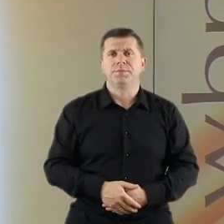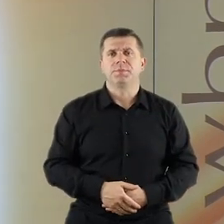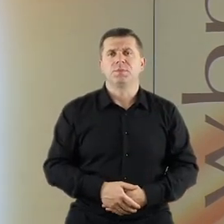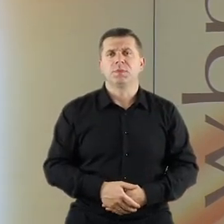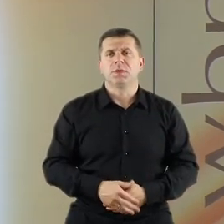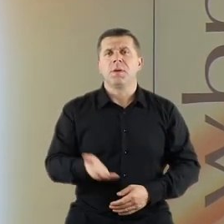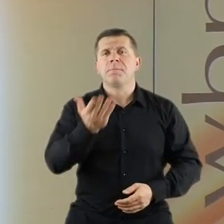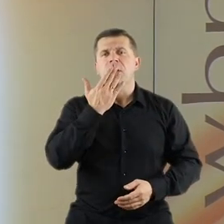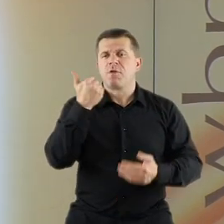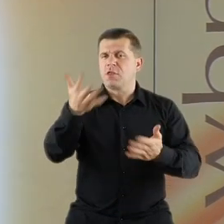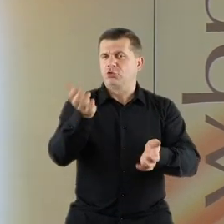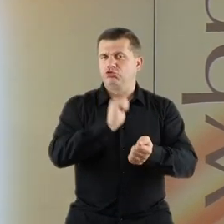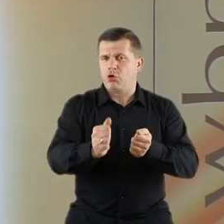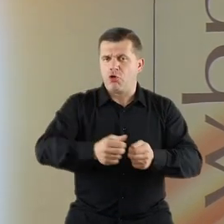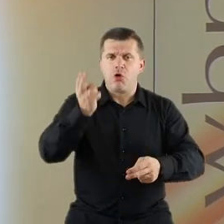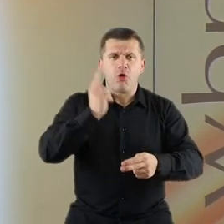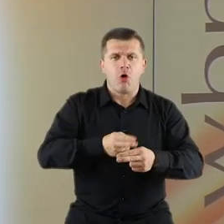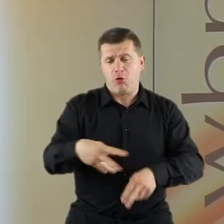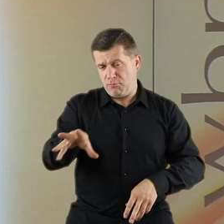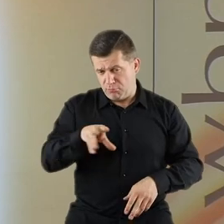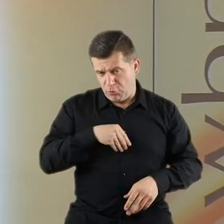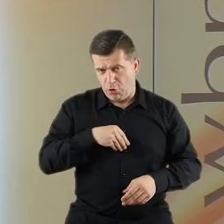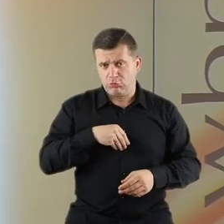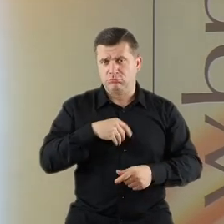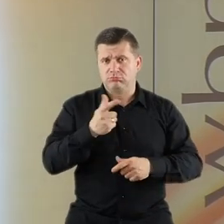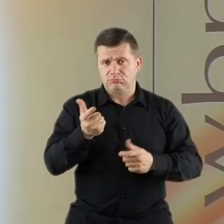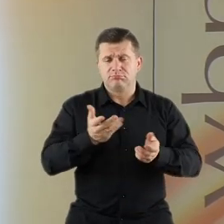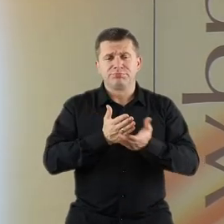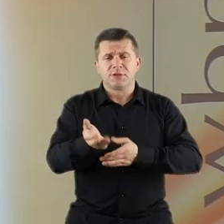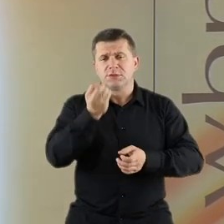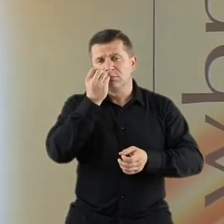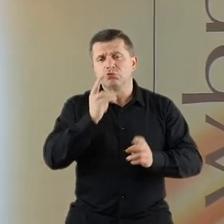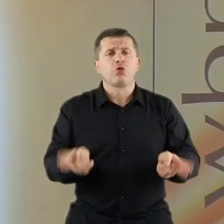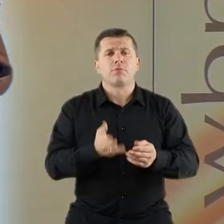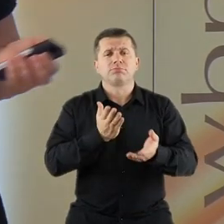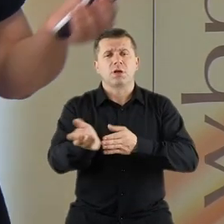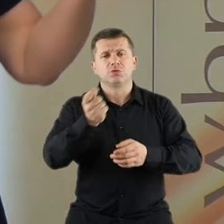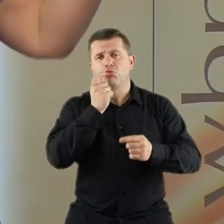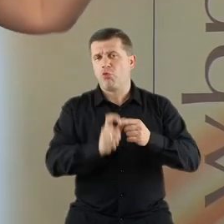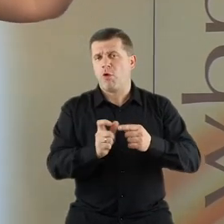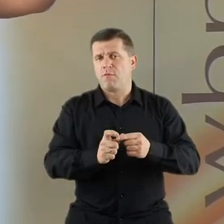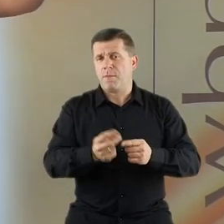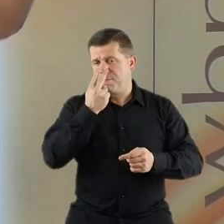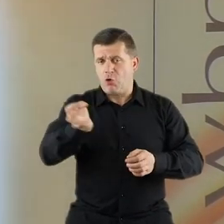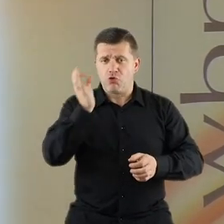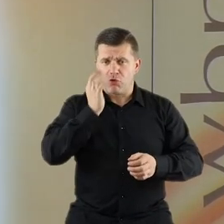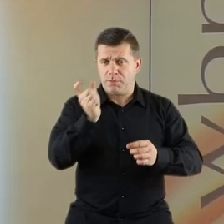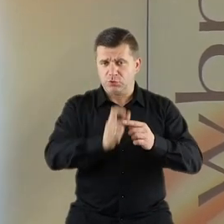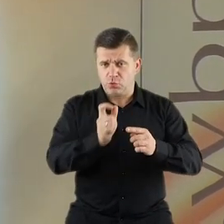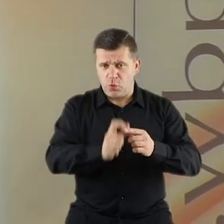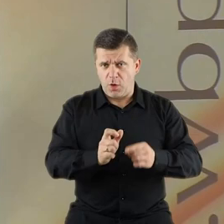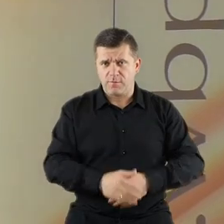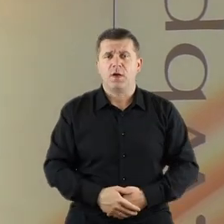zamówienia z przemowy szkodliwej choroby mogą być wprowadzone przez słowo i proszę popatrzeć dobre